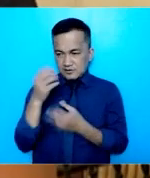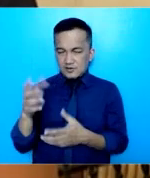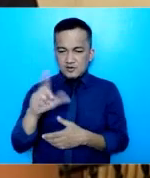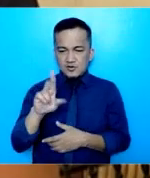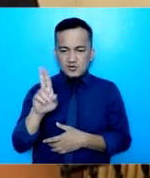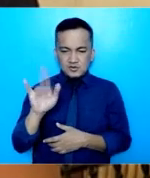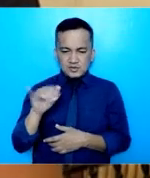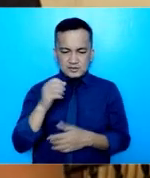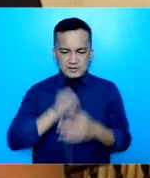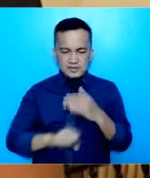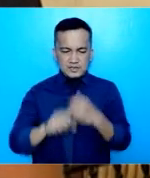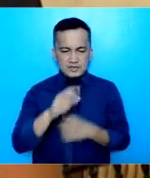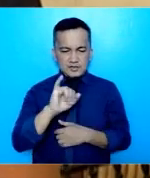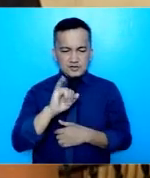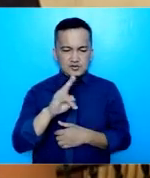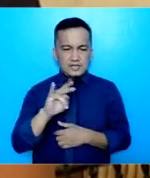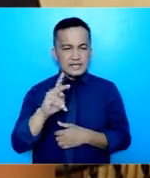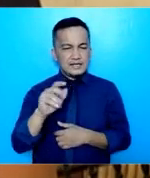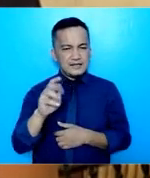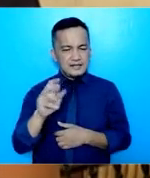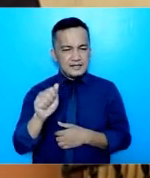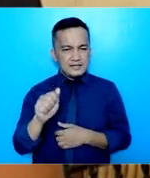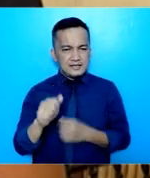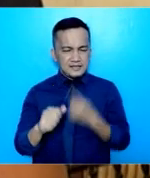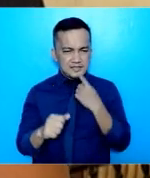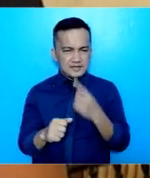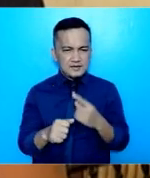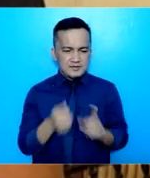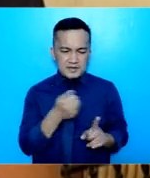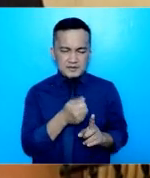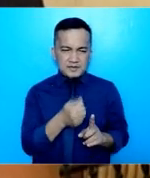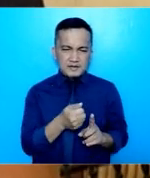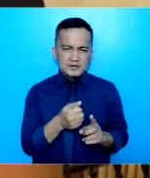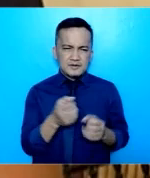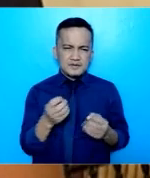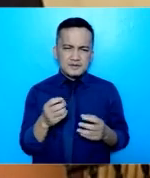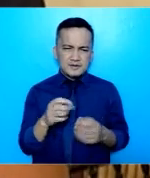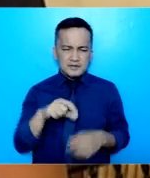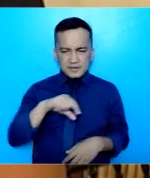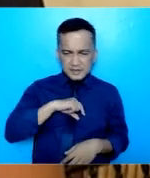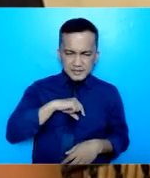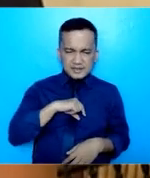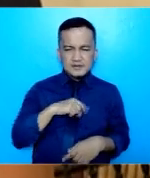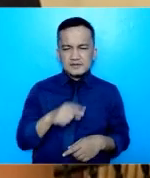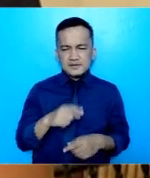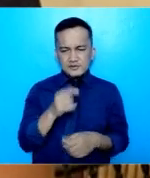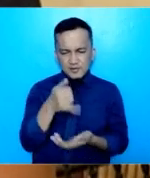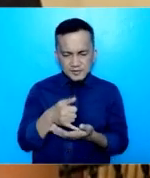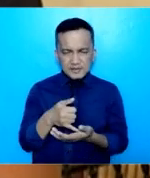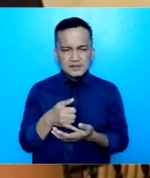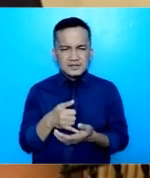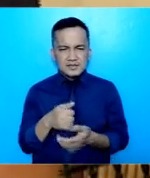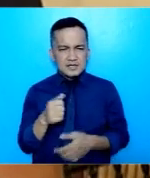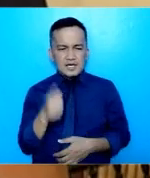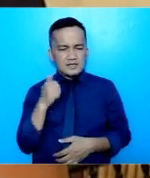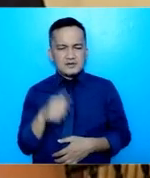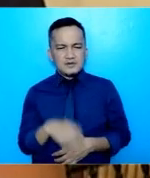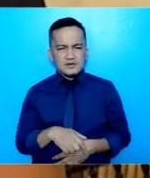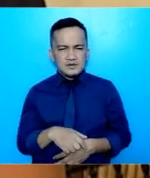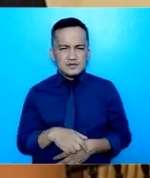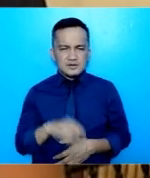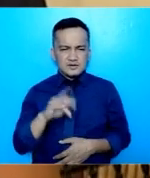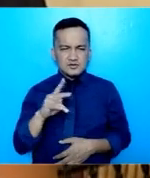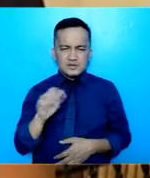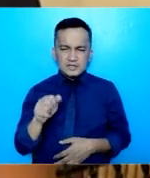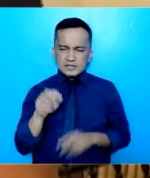si Juliana. I go, ang dami kong awards, ang dami mga medals, mga trophies. I go, I don't want Juliana to see